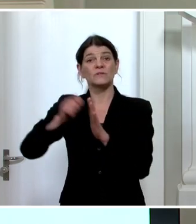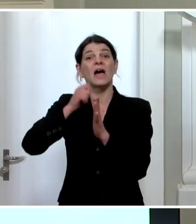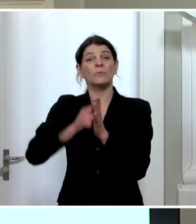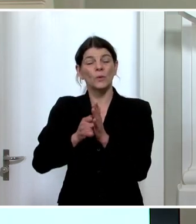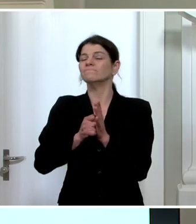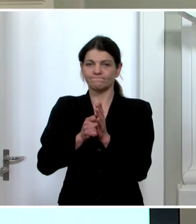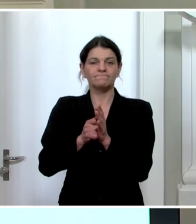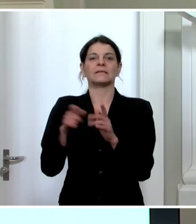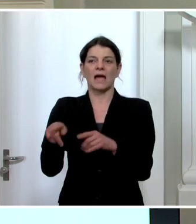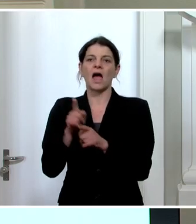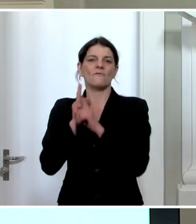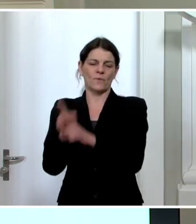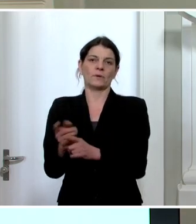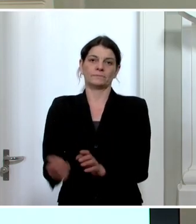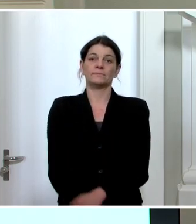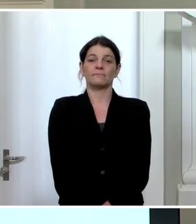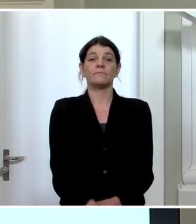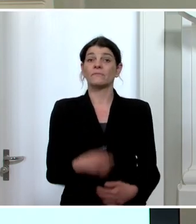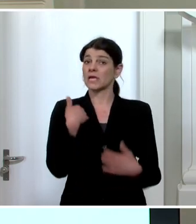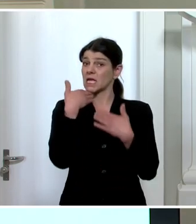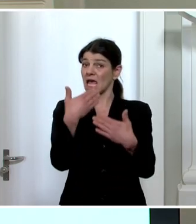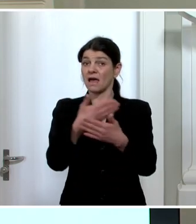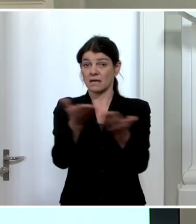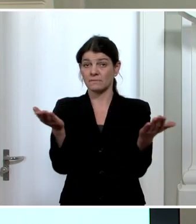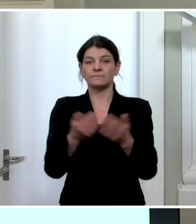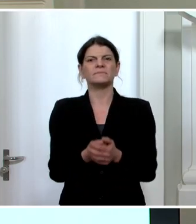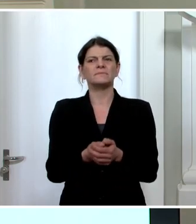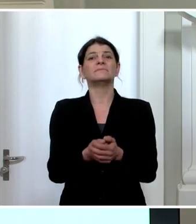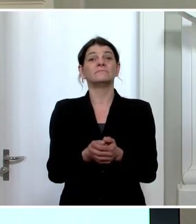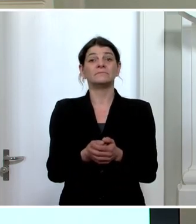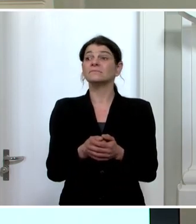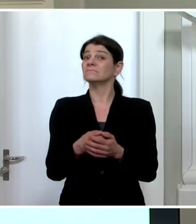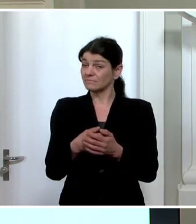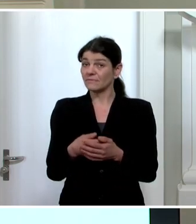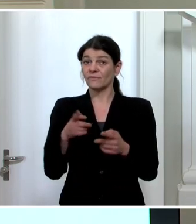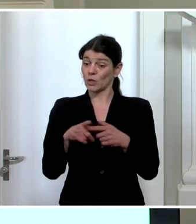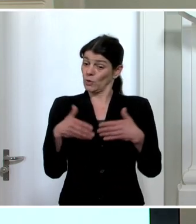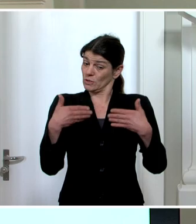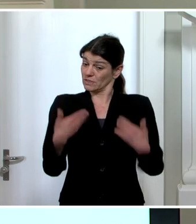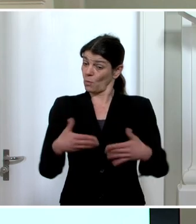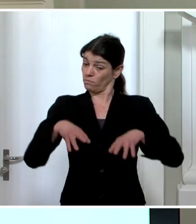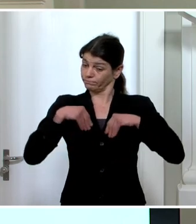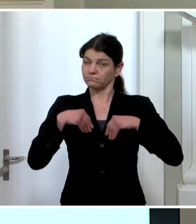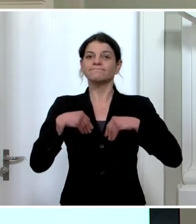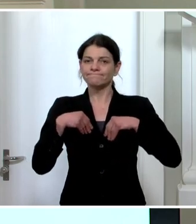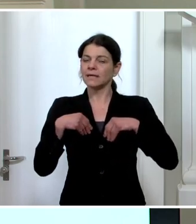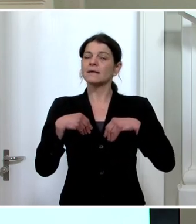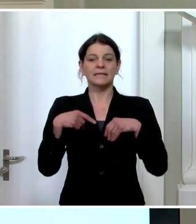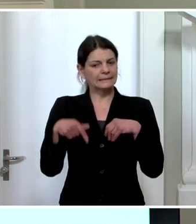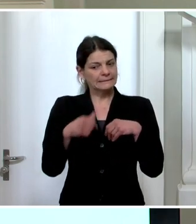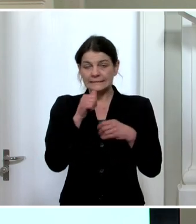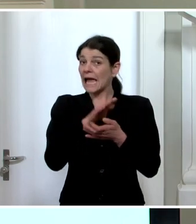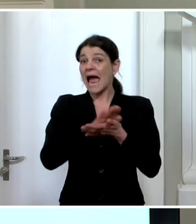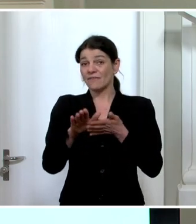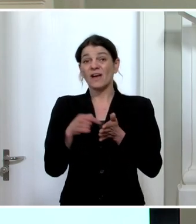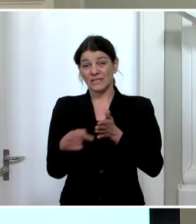Versammlungsverbot einzuhalten. Ich danke Ihnen dafür. Sie leisten mit diesem gewiss alles andere als einfachen